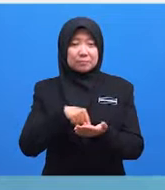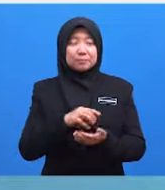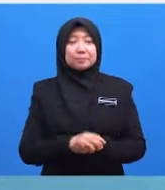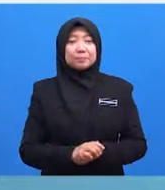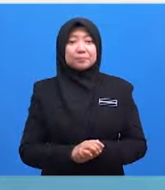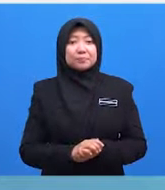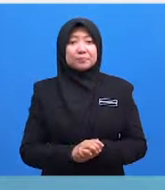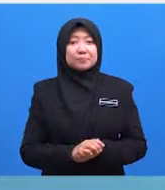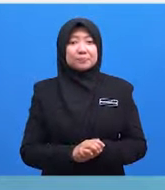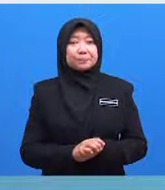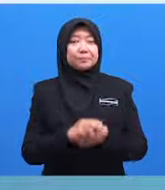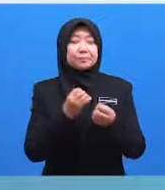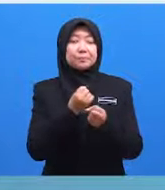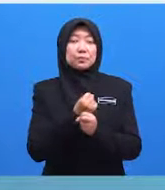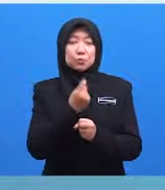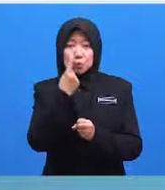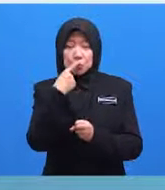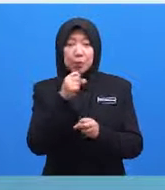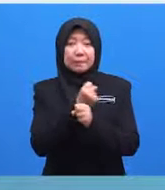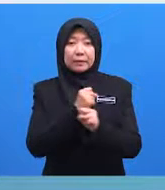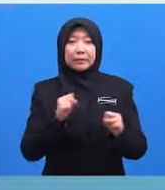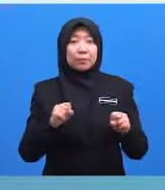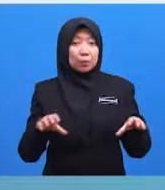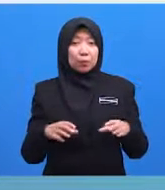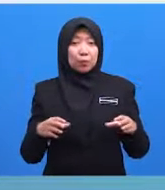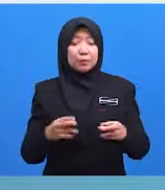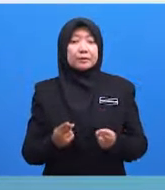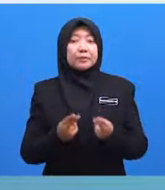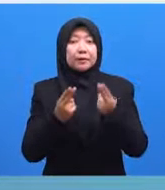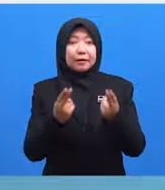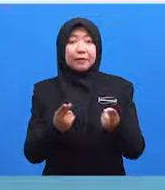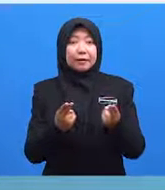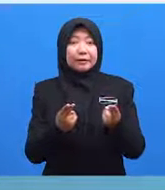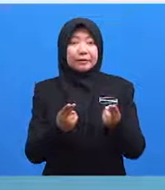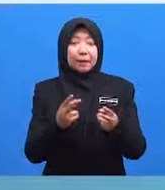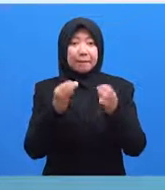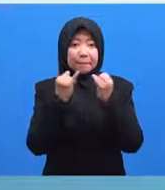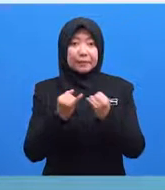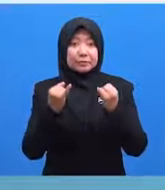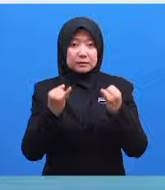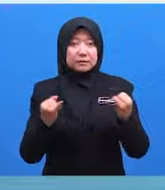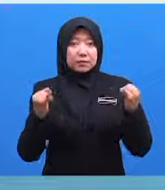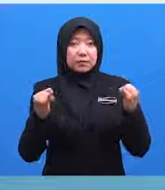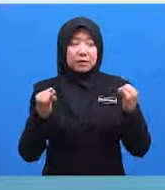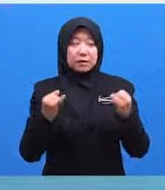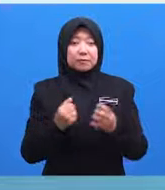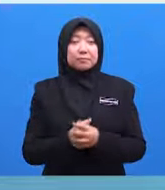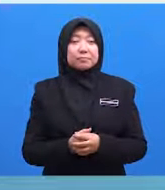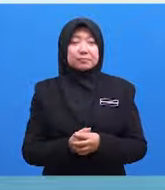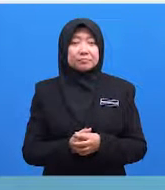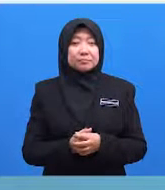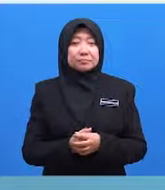belajar menyediakan hidangan pasta aglio olio udang mengikut cara yang